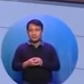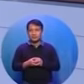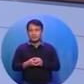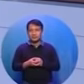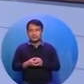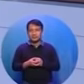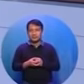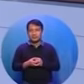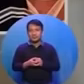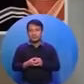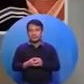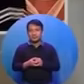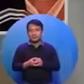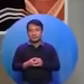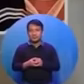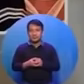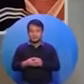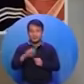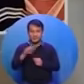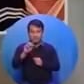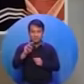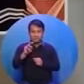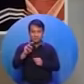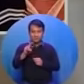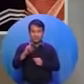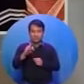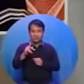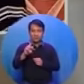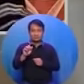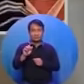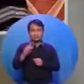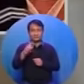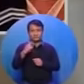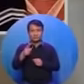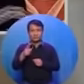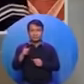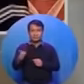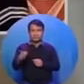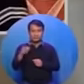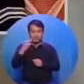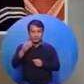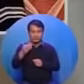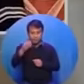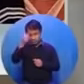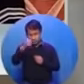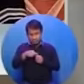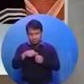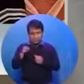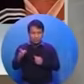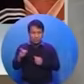Moquete? Moquete po. Moquete, sorry po. Okay. Si Ma'am Angelica Moquete. Kung matatanda niyo po,